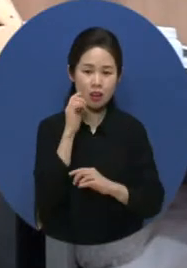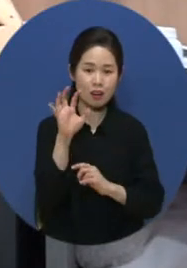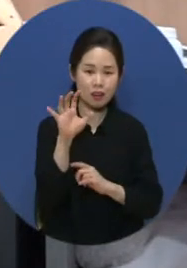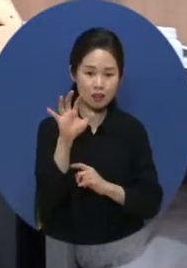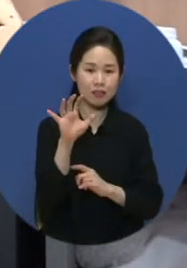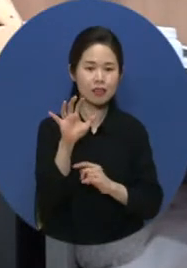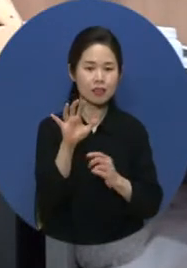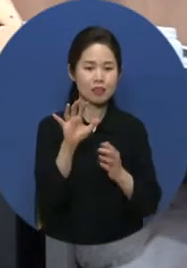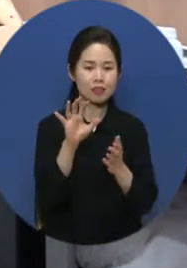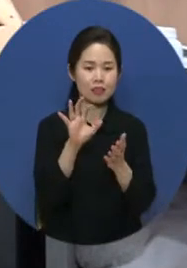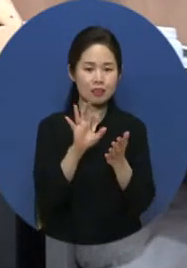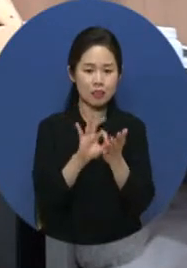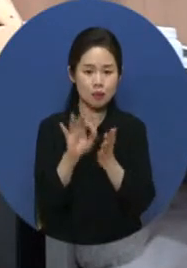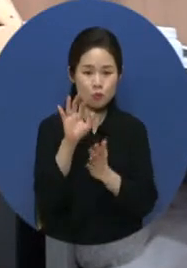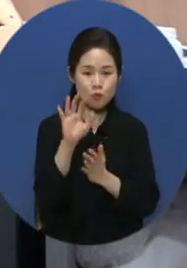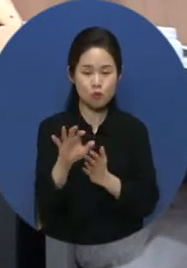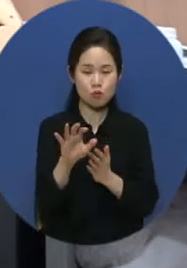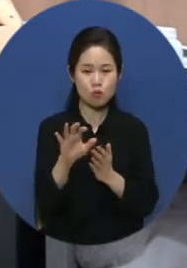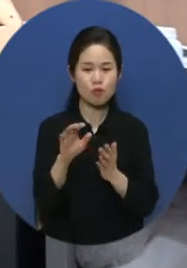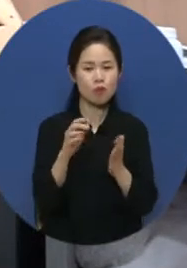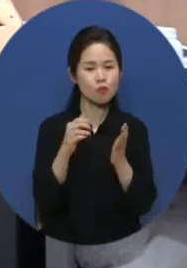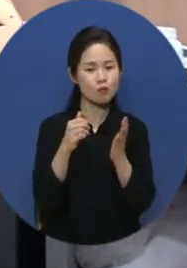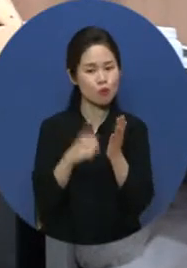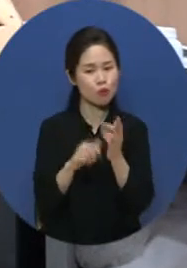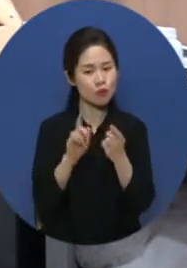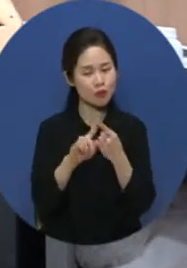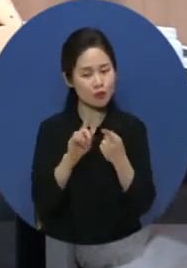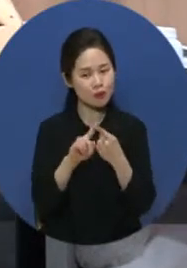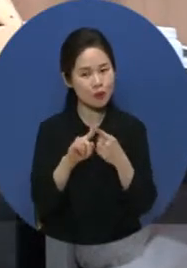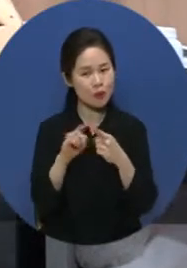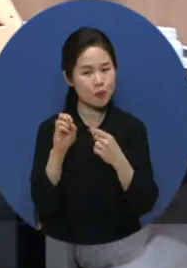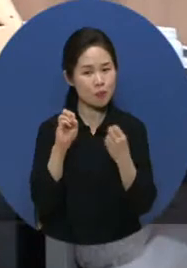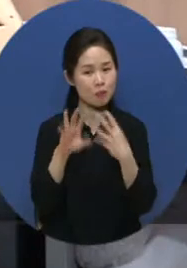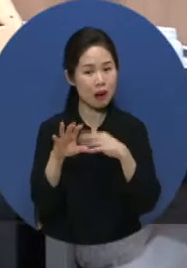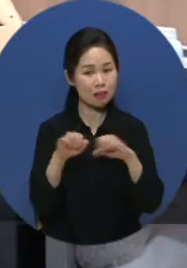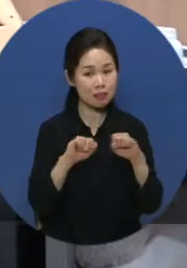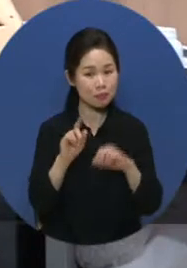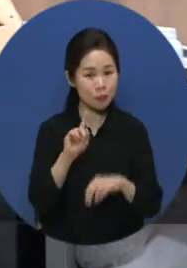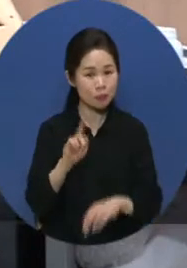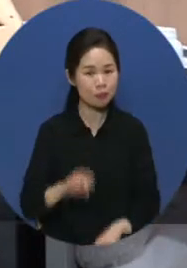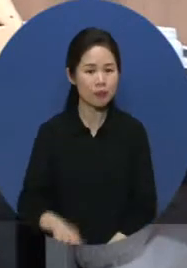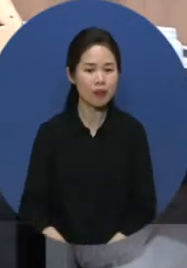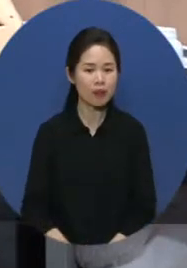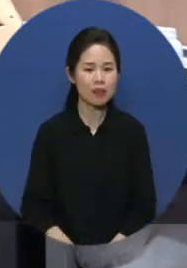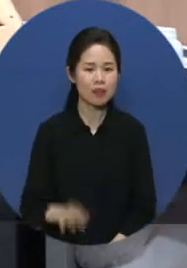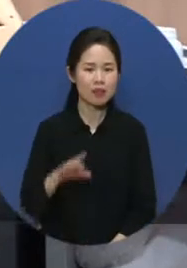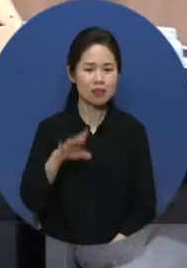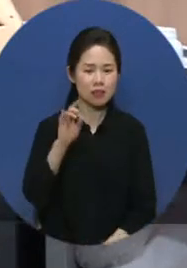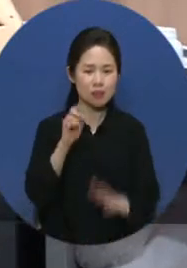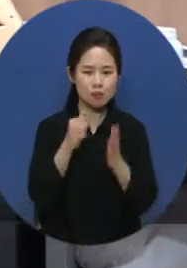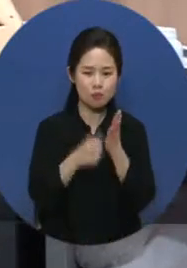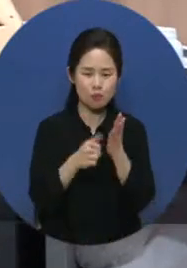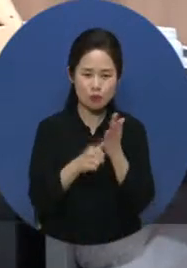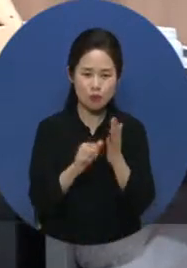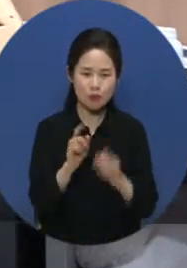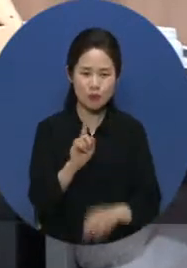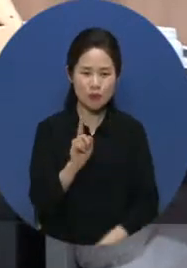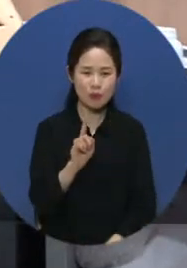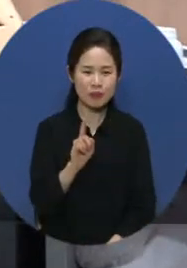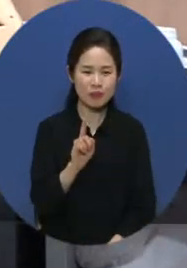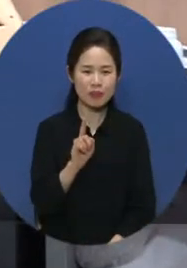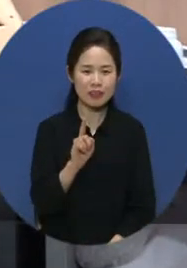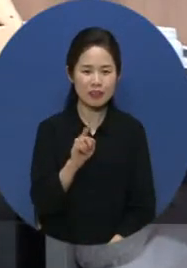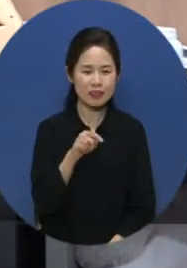제품에 대한 반응이 있을 텐데, 네네. 혹시 어떤 게 있을까요? 일단 초창기 제품은 저희가 생각하기에도 지금 보면은